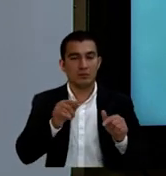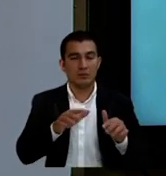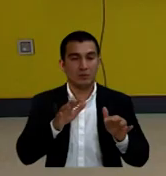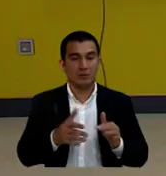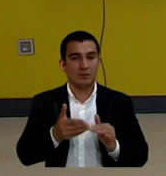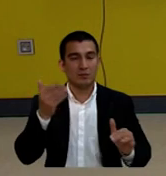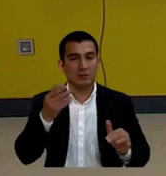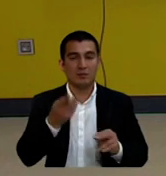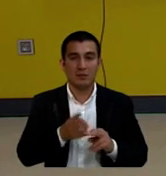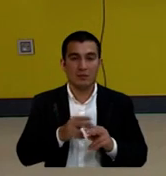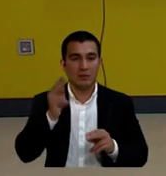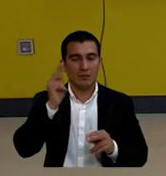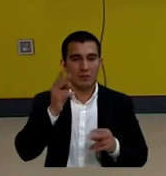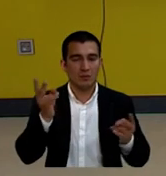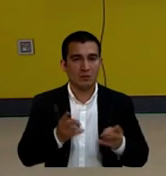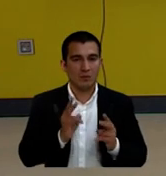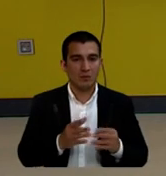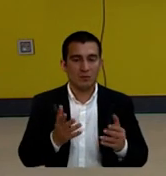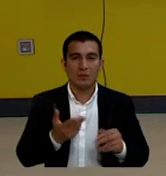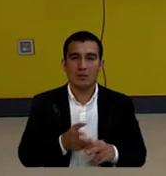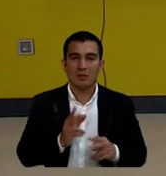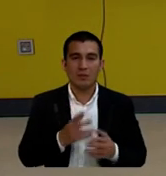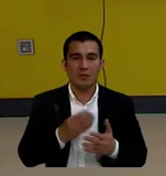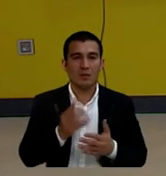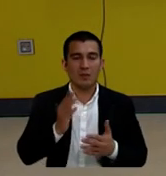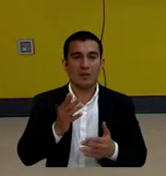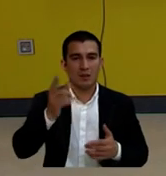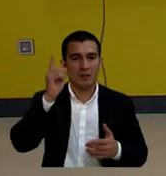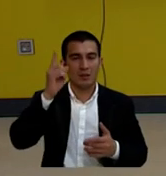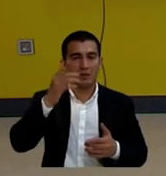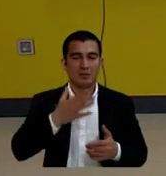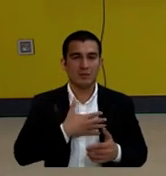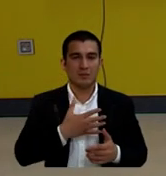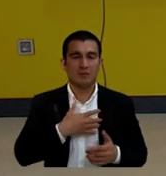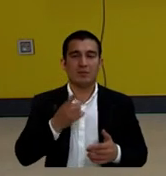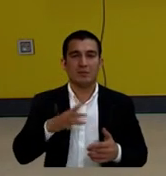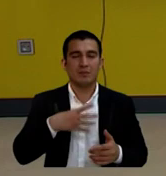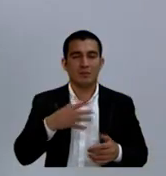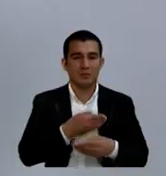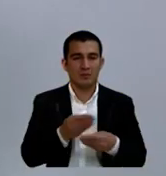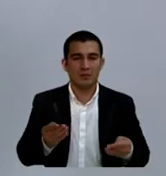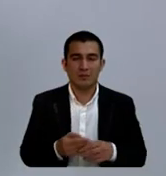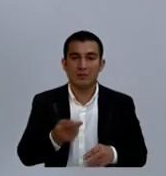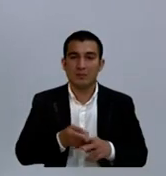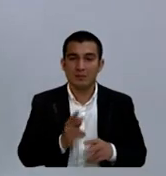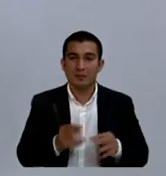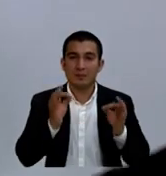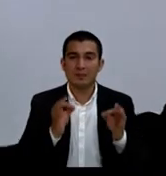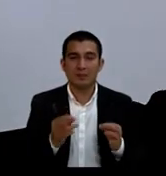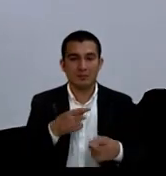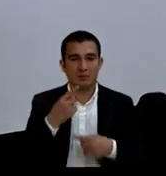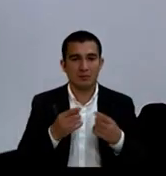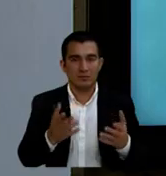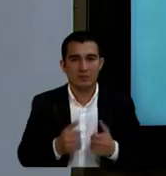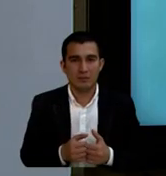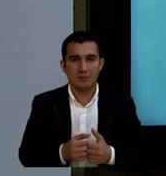o'tganlarning merosini o'rganishimiz kerak edi. Ya'ni ajdodlar merosini o'rganishimiz kerak edi. Nutqning aniqligiga putur yetgan edi mana